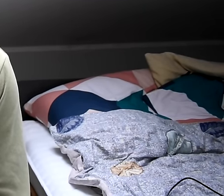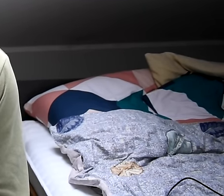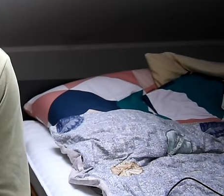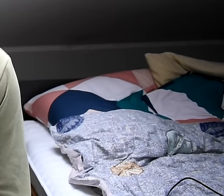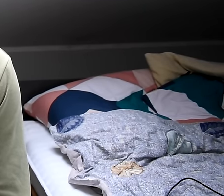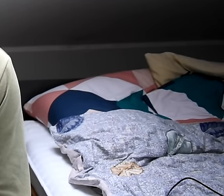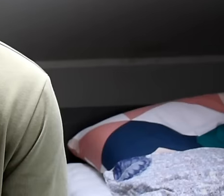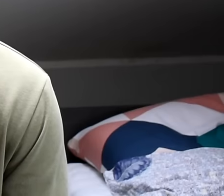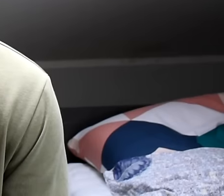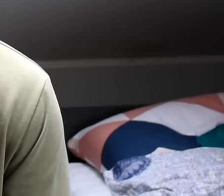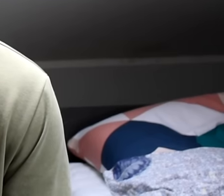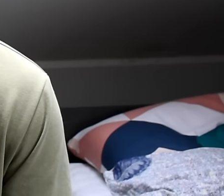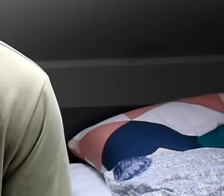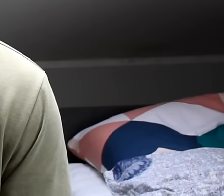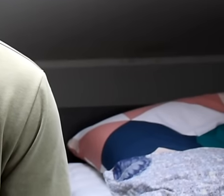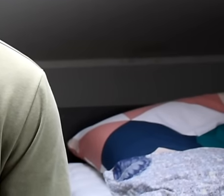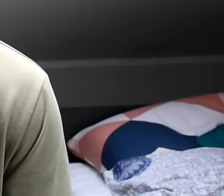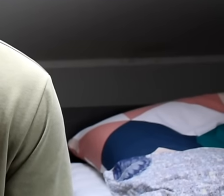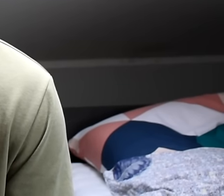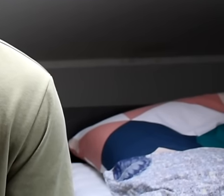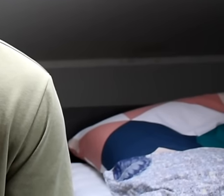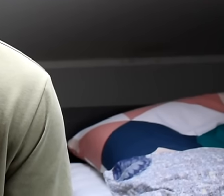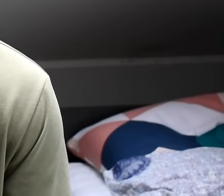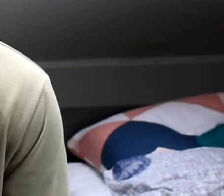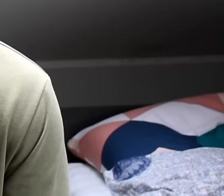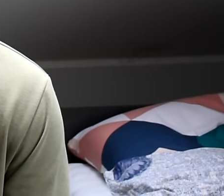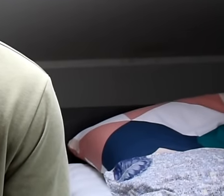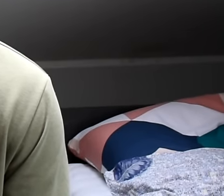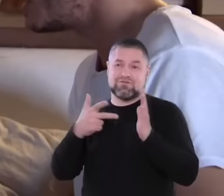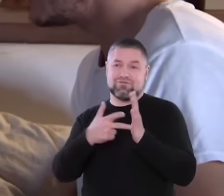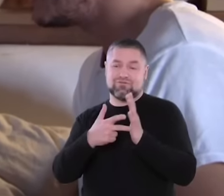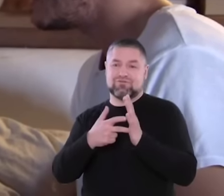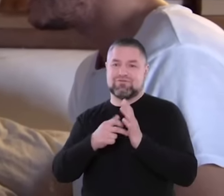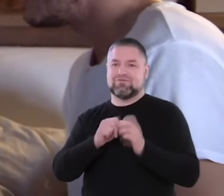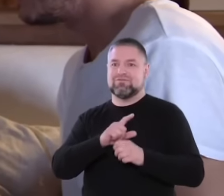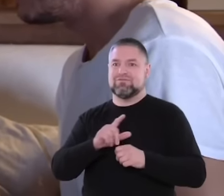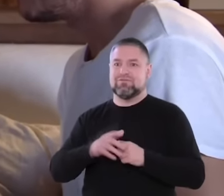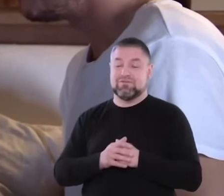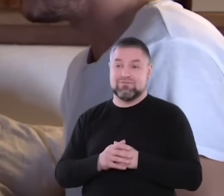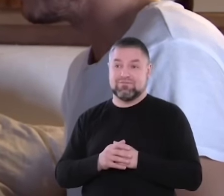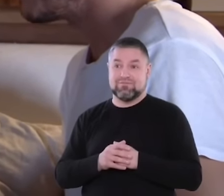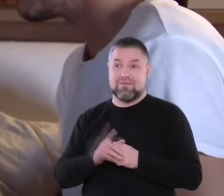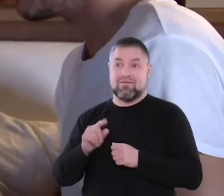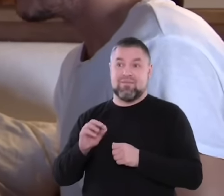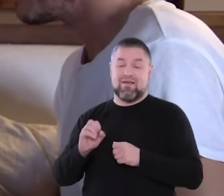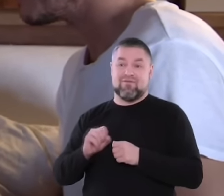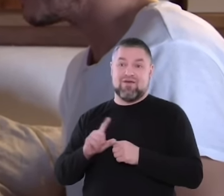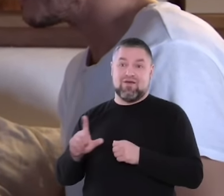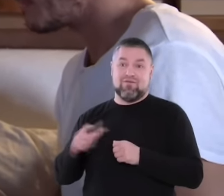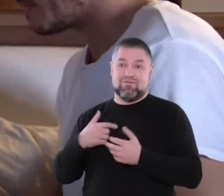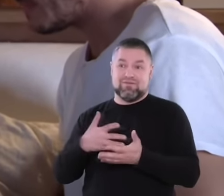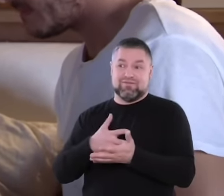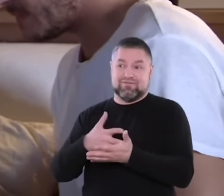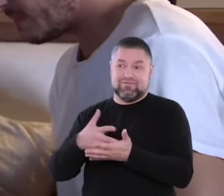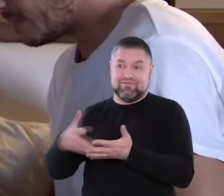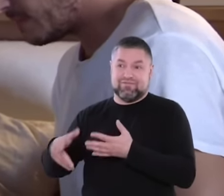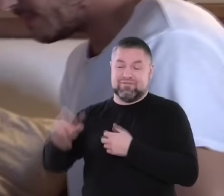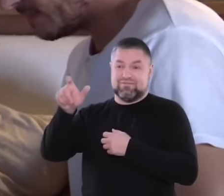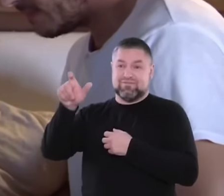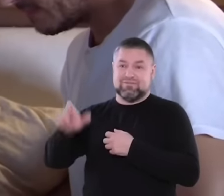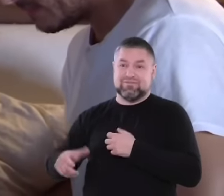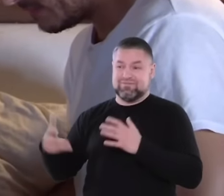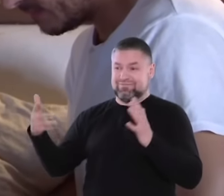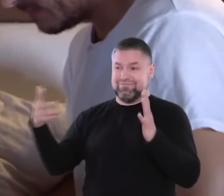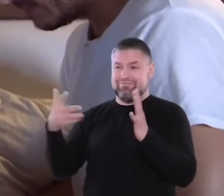faktycznie, że to jest jakaś miłość. I Łysy też wiedział. A ten Łysy to ma jednak łeb na karku. Paweł, wydałam na ciebie w tym miesiącu